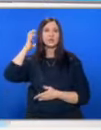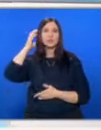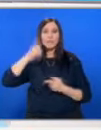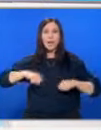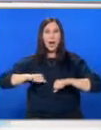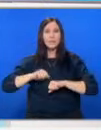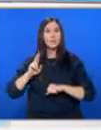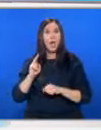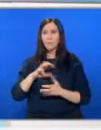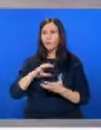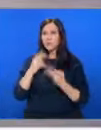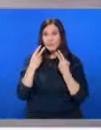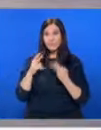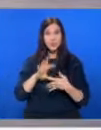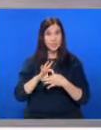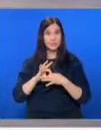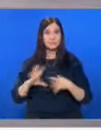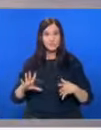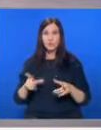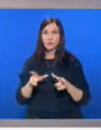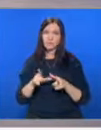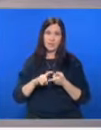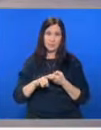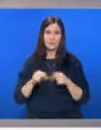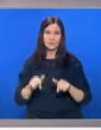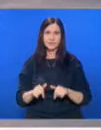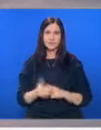политиците виждат развръзката сега от Милена Кирова? Добър вечер, Милена.